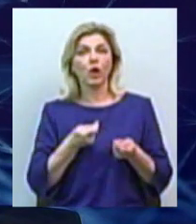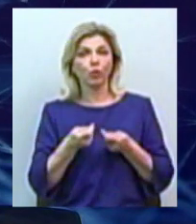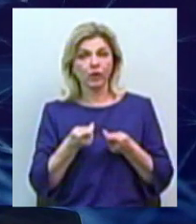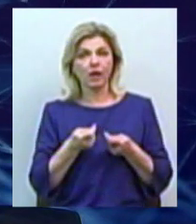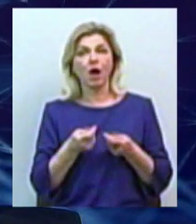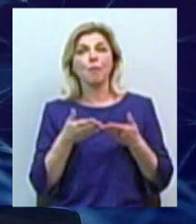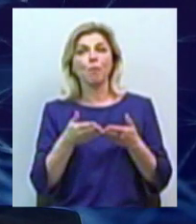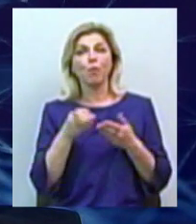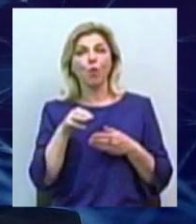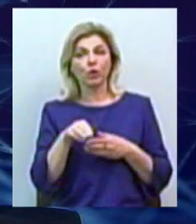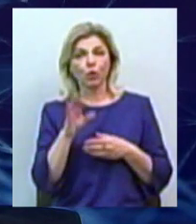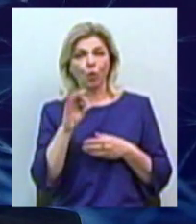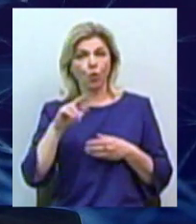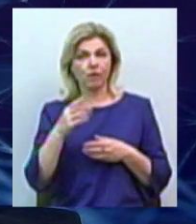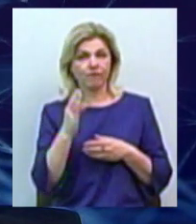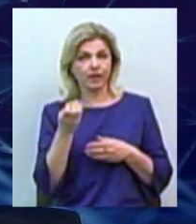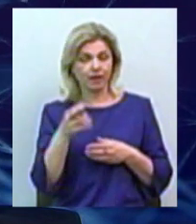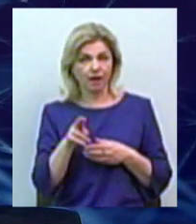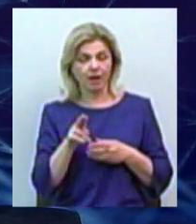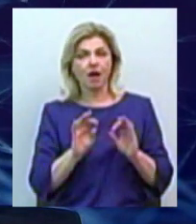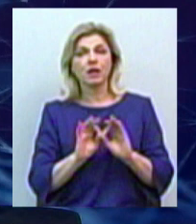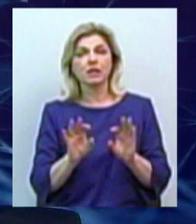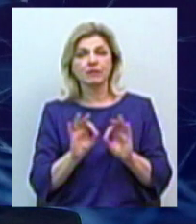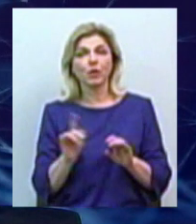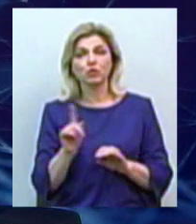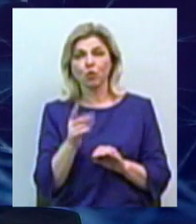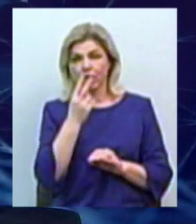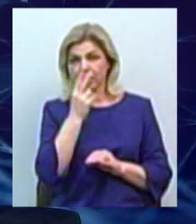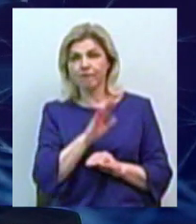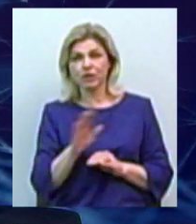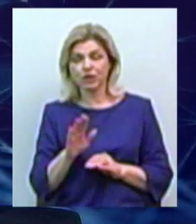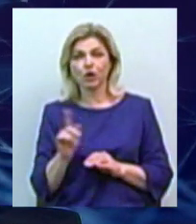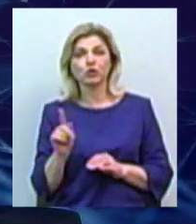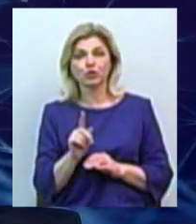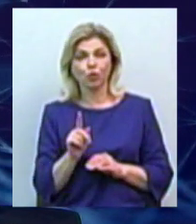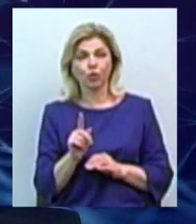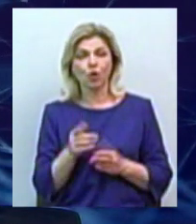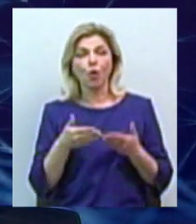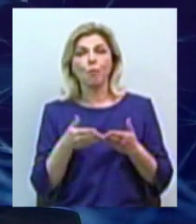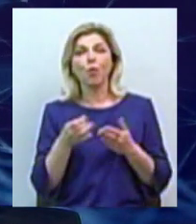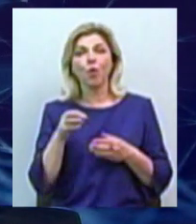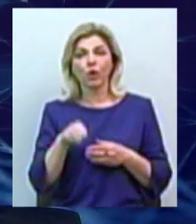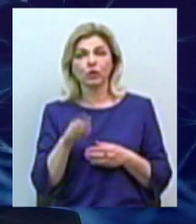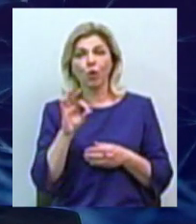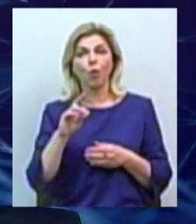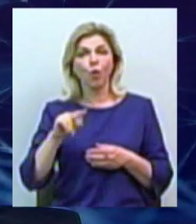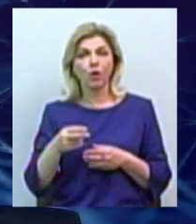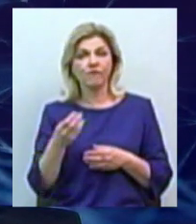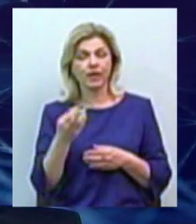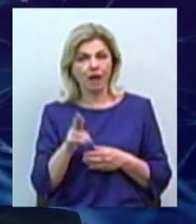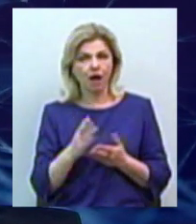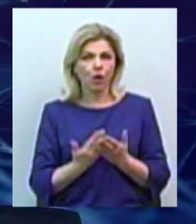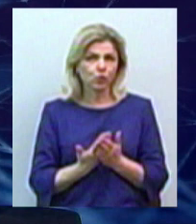порт Ольвія, розповідало про те, що, незважаючи на те, що порт Ольвія є